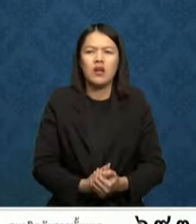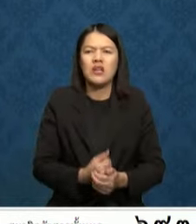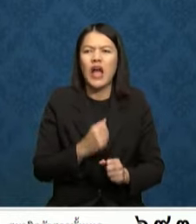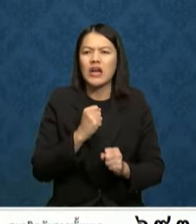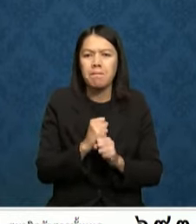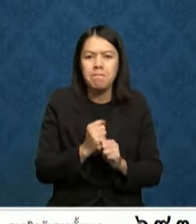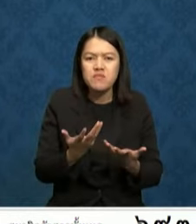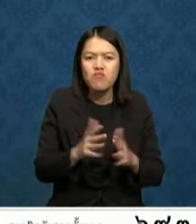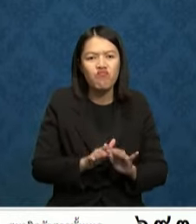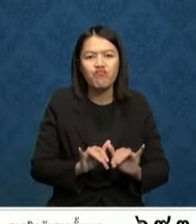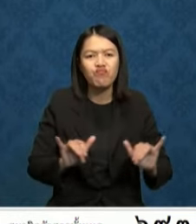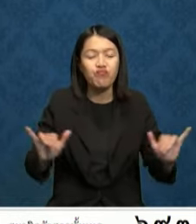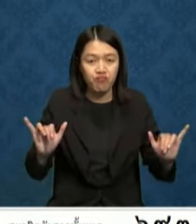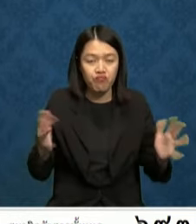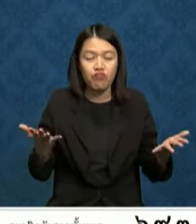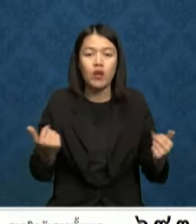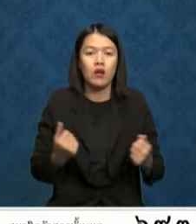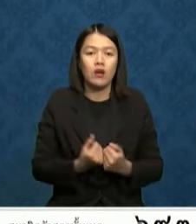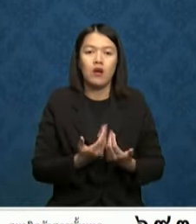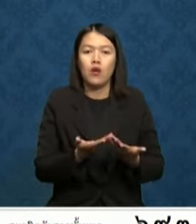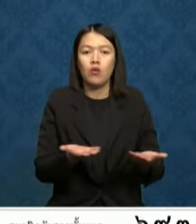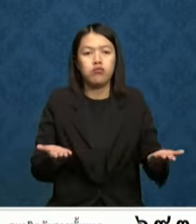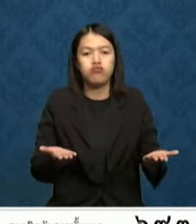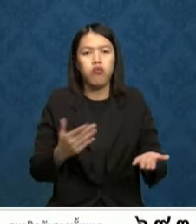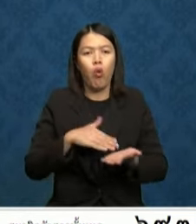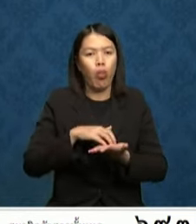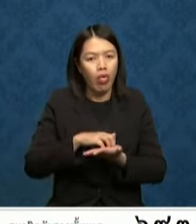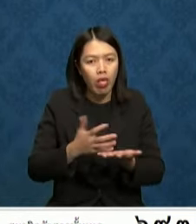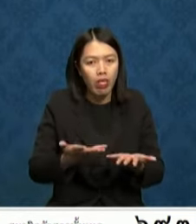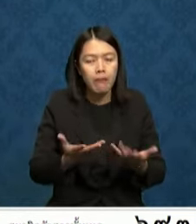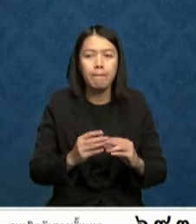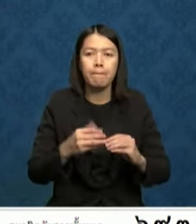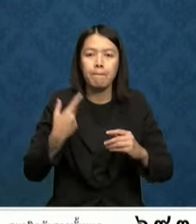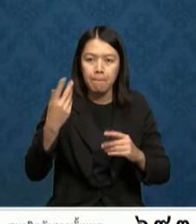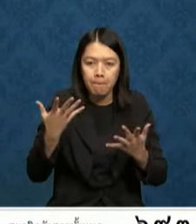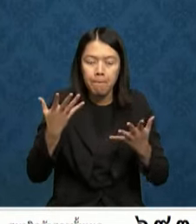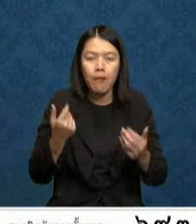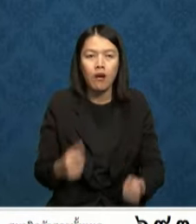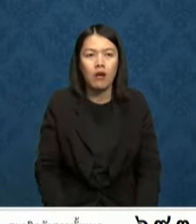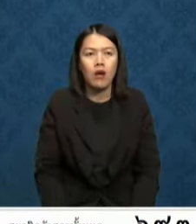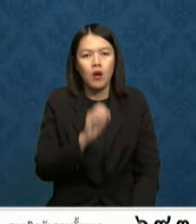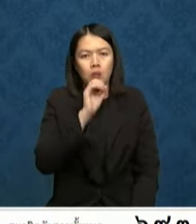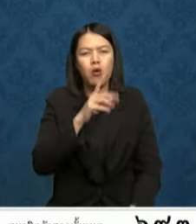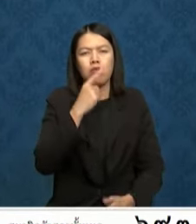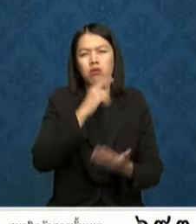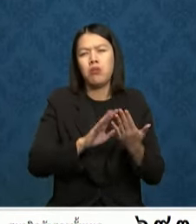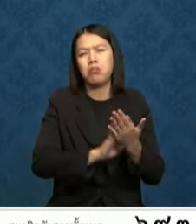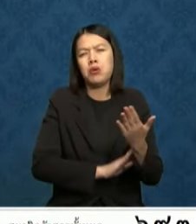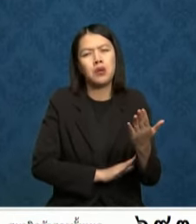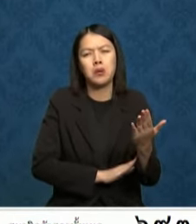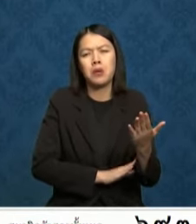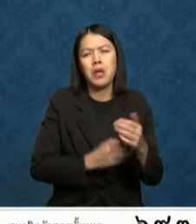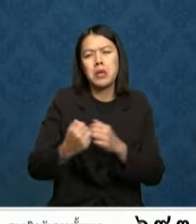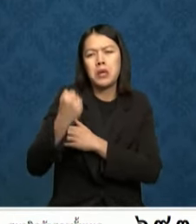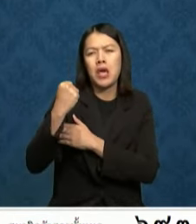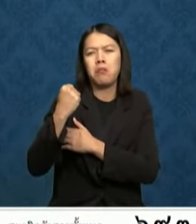อะไรเลยศักยภาพตนั้นก็จะอ่อนด้อยไปนะครับเราจะมาอ้างอยู่ว่าประเทศไทยมีความความเข้ม